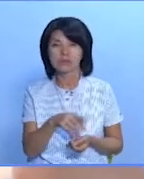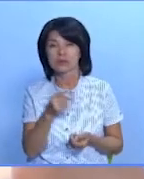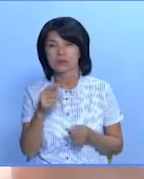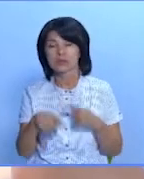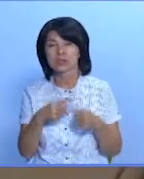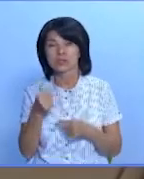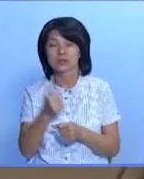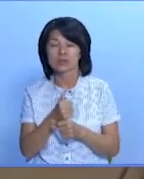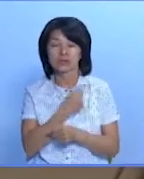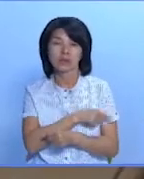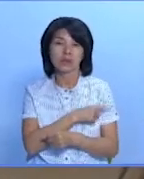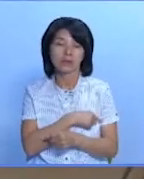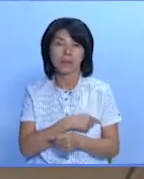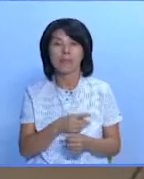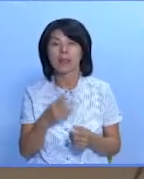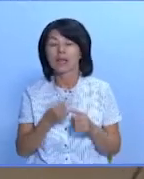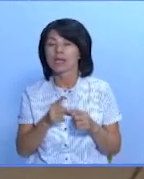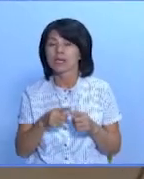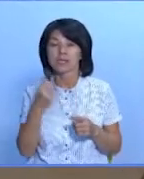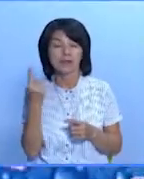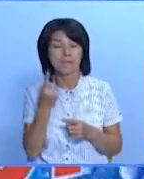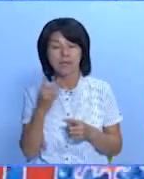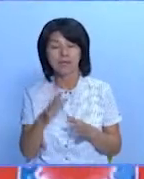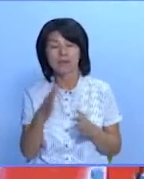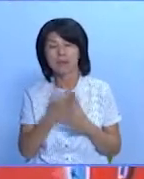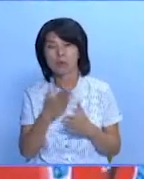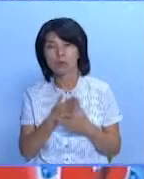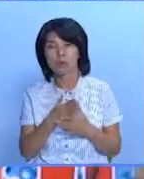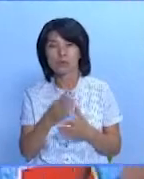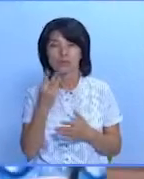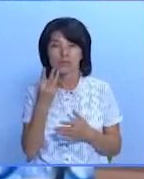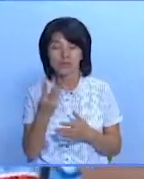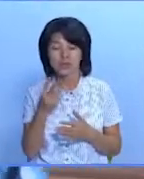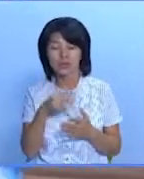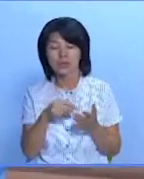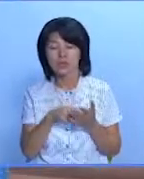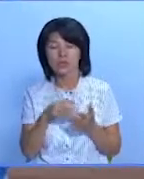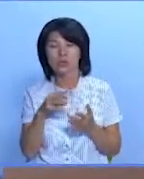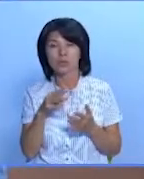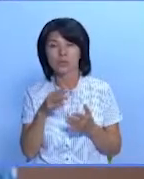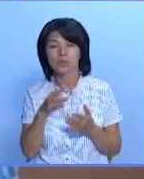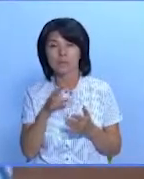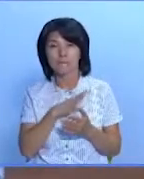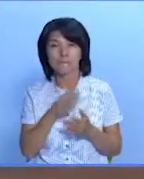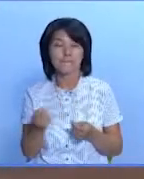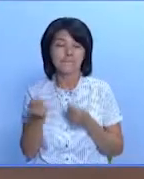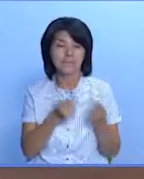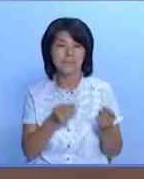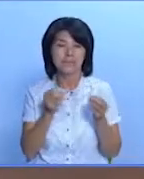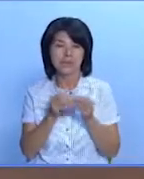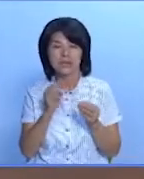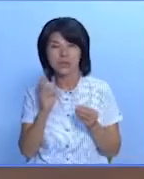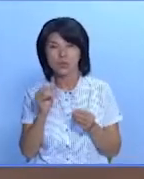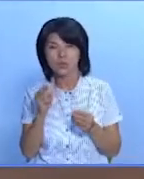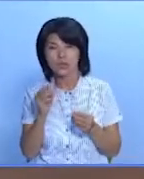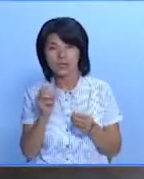помощь оказывать. Это далеко не первая помощь провизорным госпиталям. К примеру, в третью городскую больницу в тот же день доставили 10 кушеток. В целом,